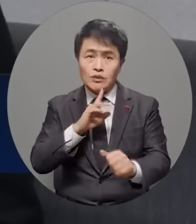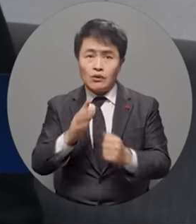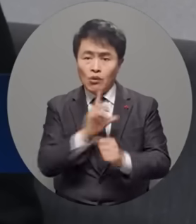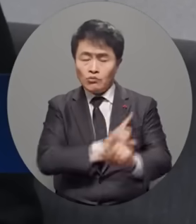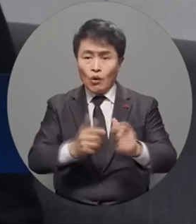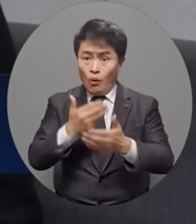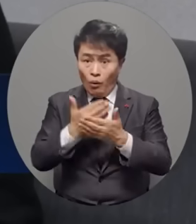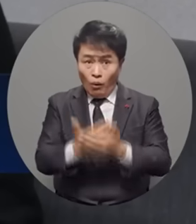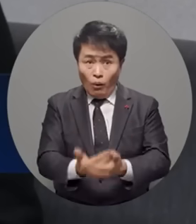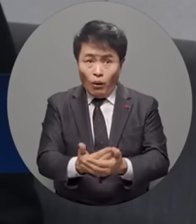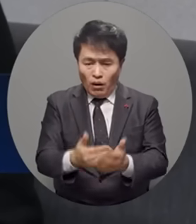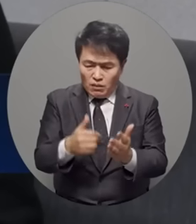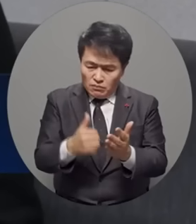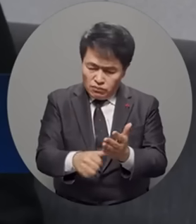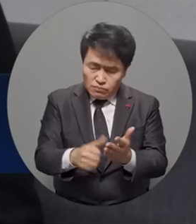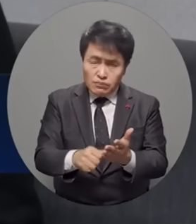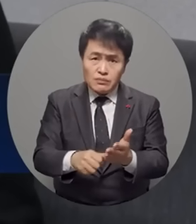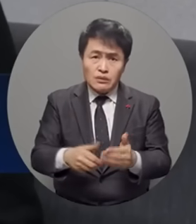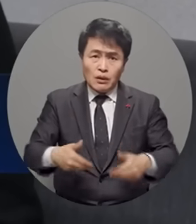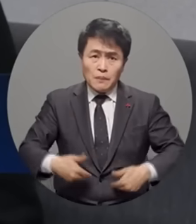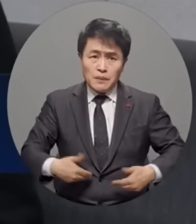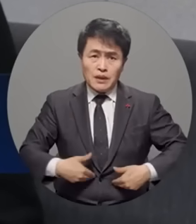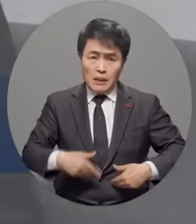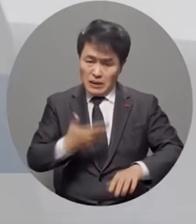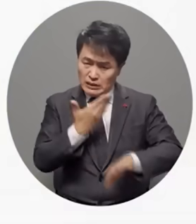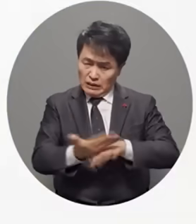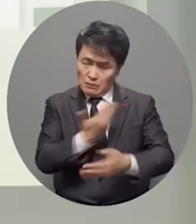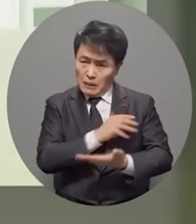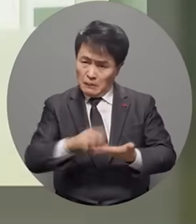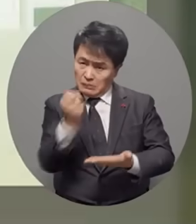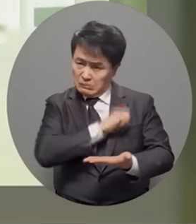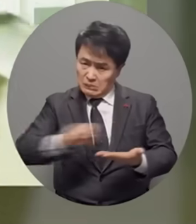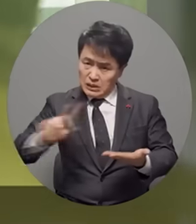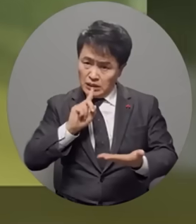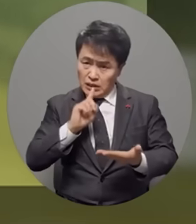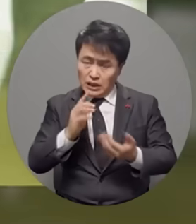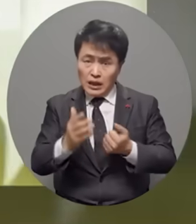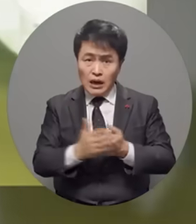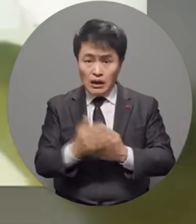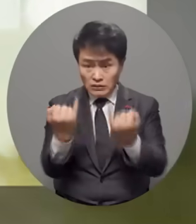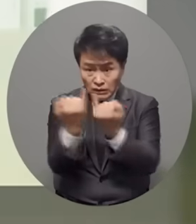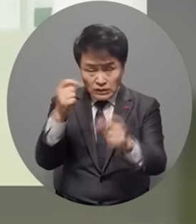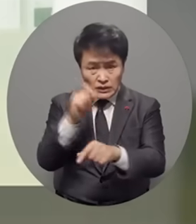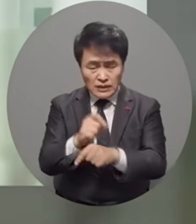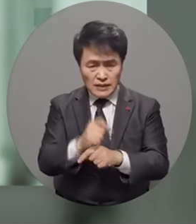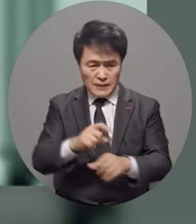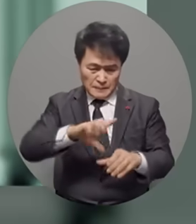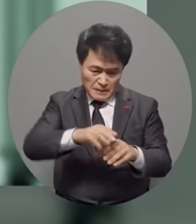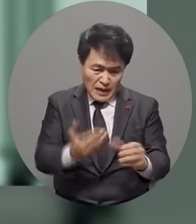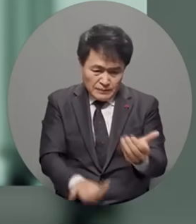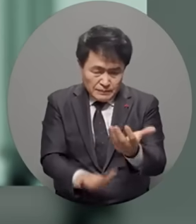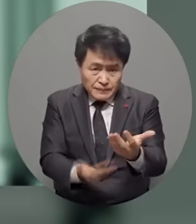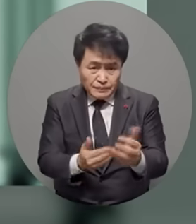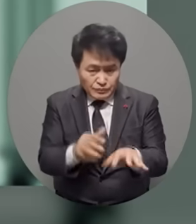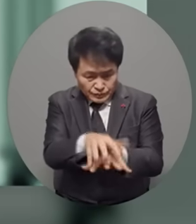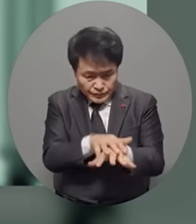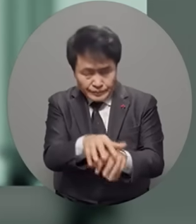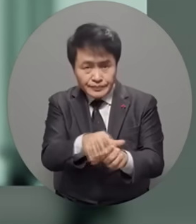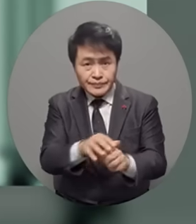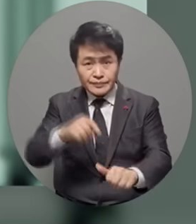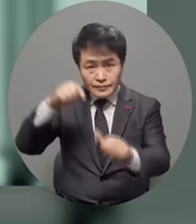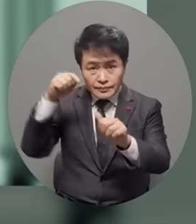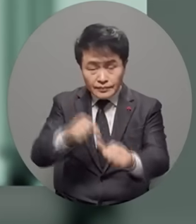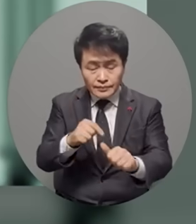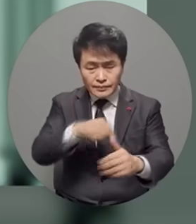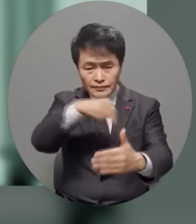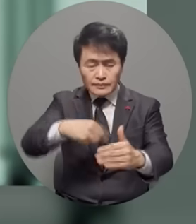중요한 부속품이 필요한 겁니다. 저거 바로 버려질 겁니다. 여성 직원들에게 밥을 짓게 하고 수건 빨래를 시켰던